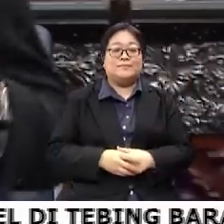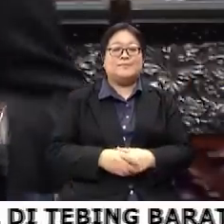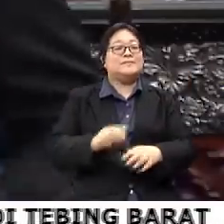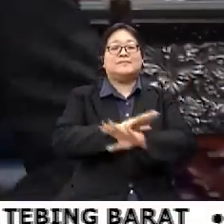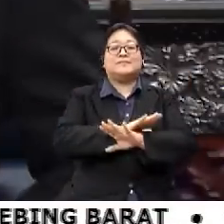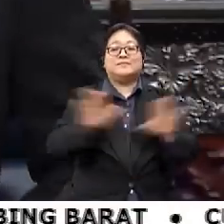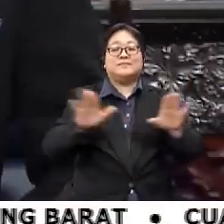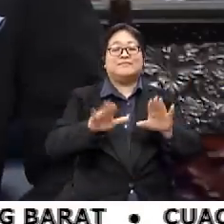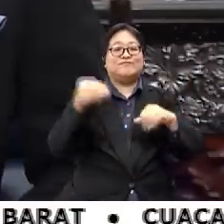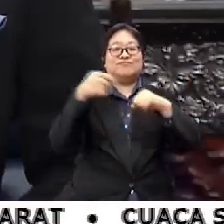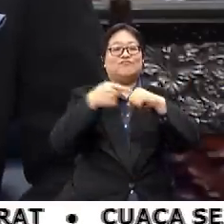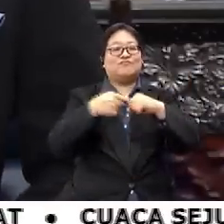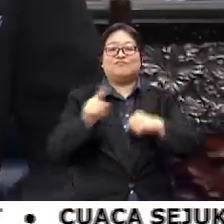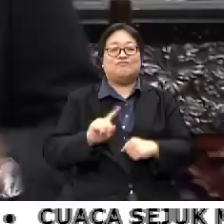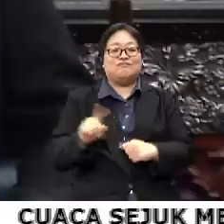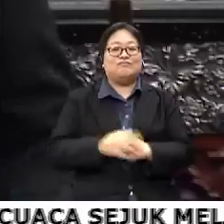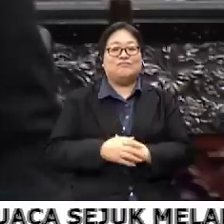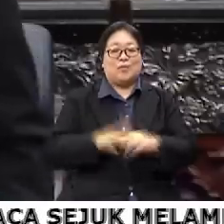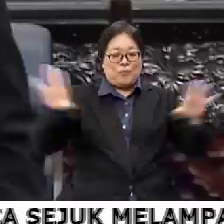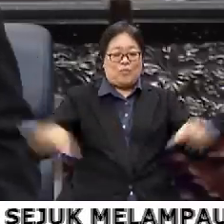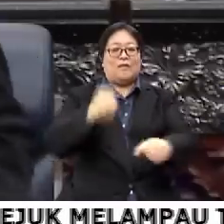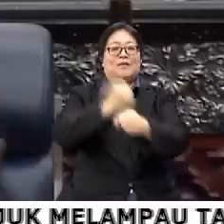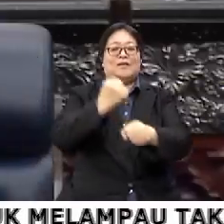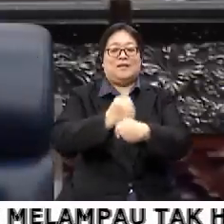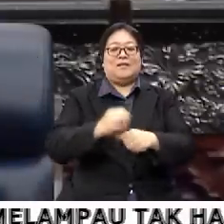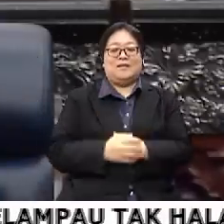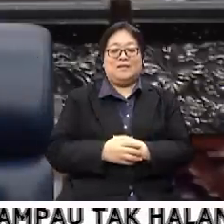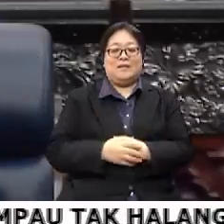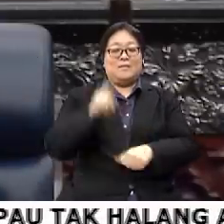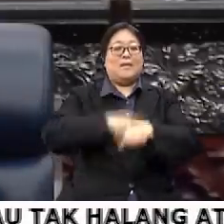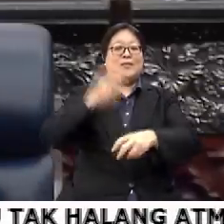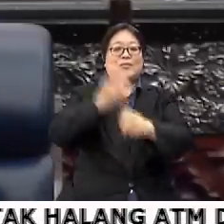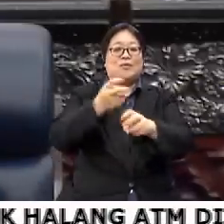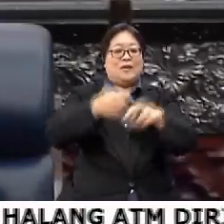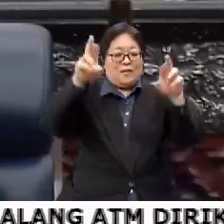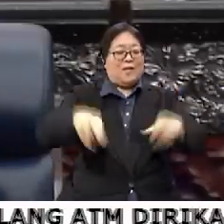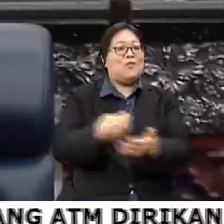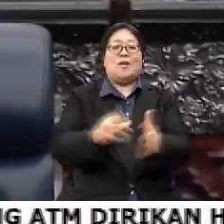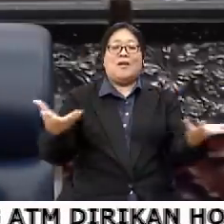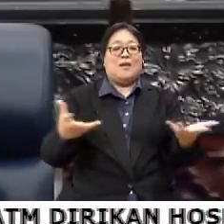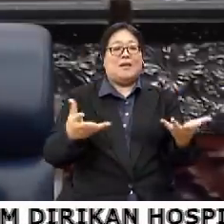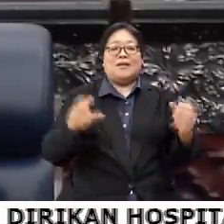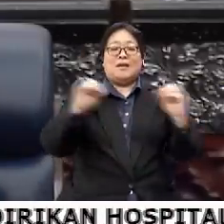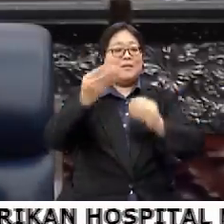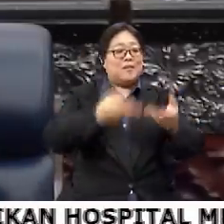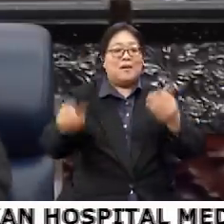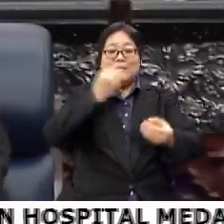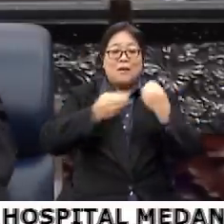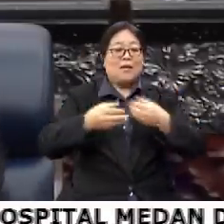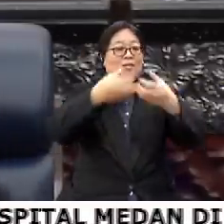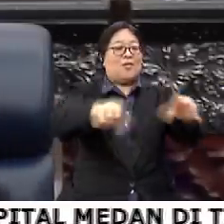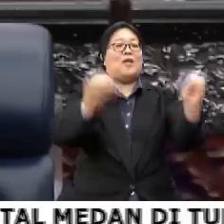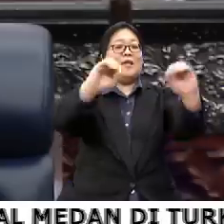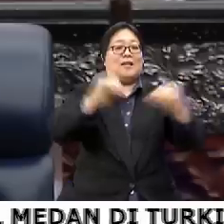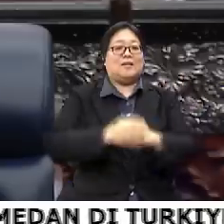Jadi jangan anyaya. Buat kerja. Zaman susah. Rakyat tak ada duit. Tak ada barang nak makan. Telur pun